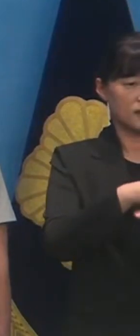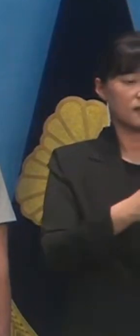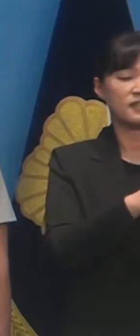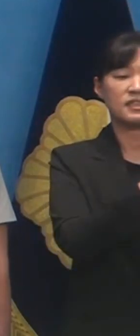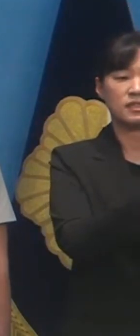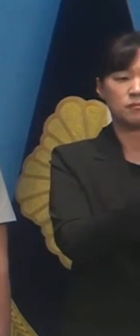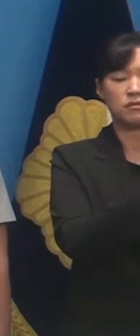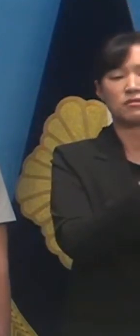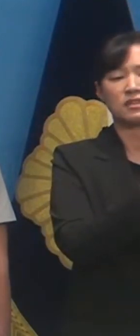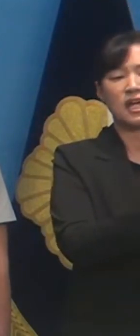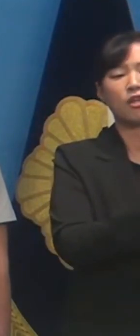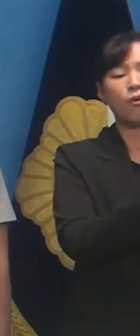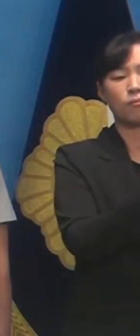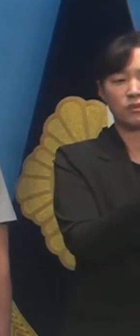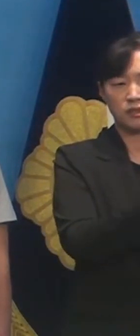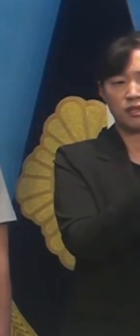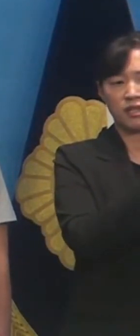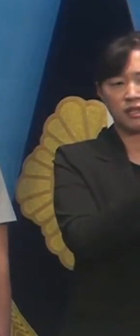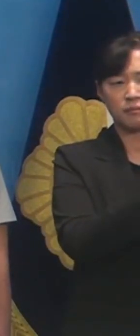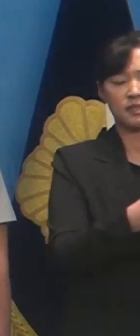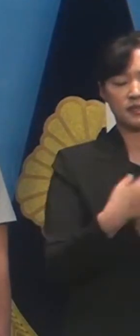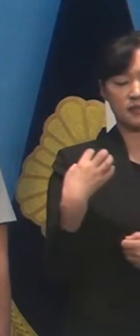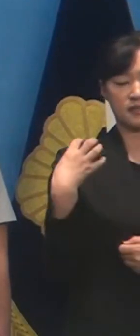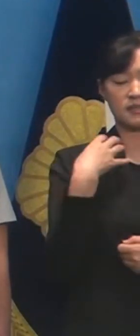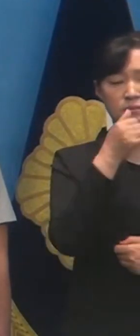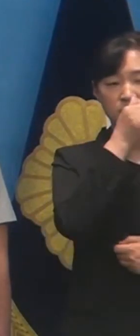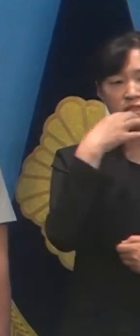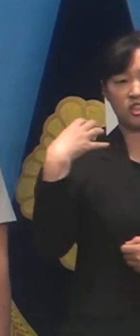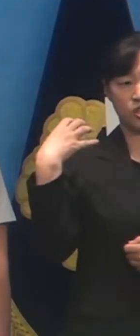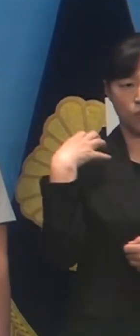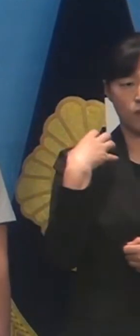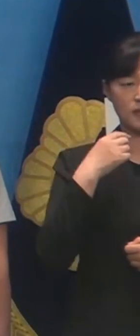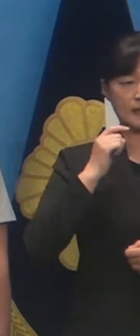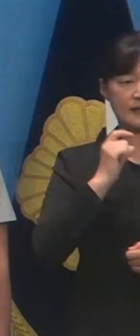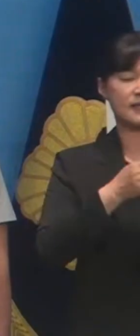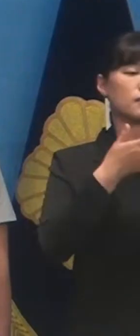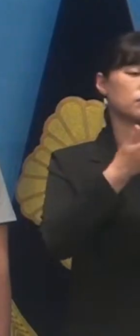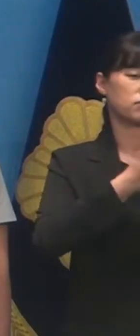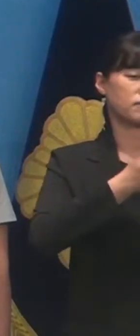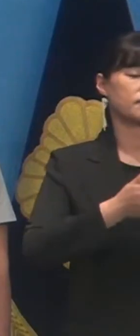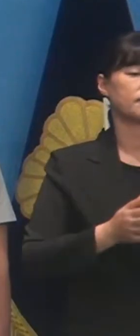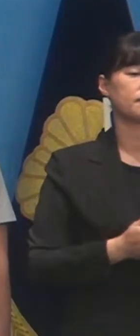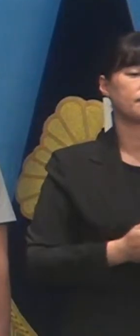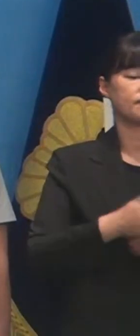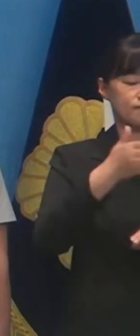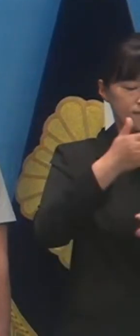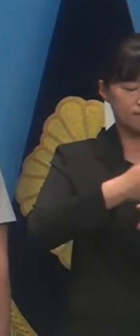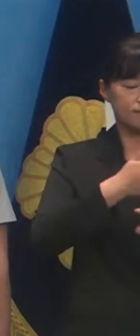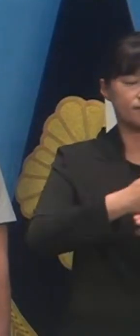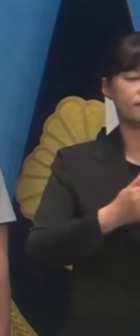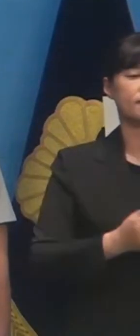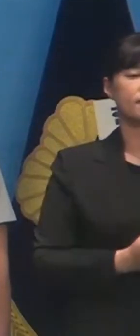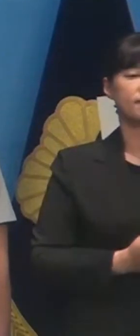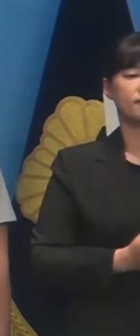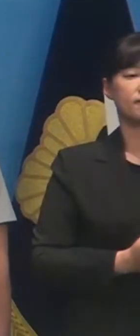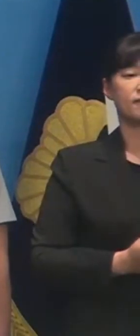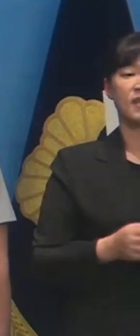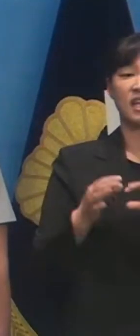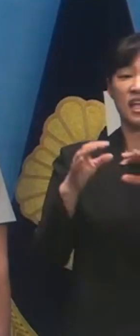공적자금의 수탁자로서 산업은행의 책임있는 역할을 강력하게 촉구합니다. 고맙습니다.